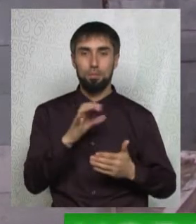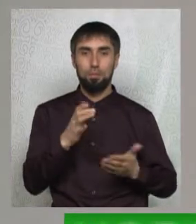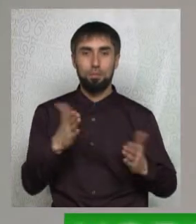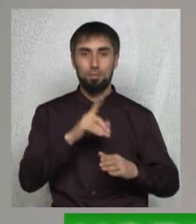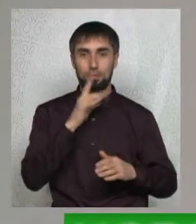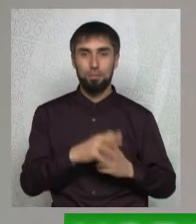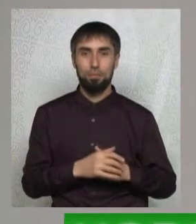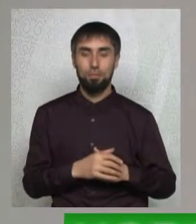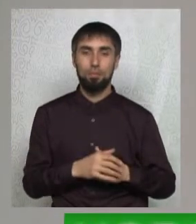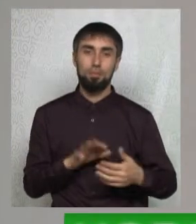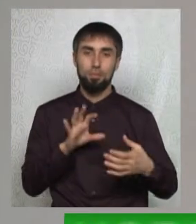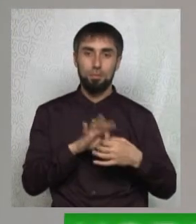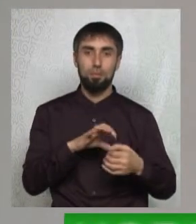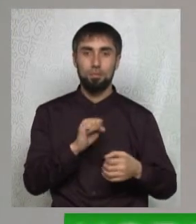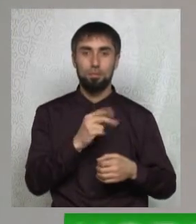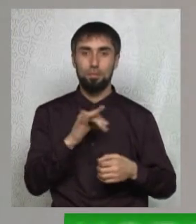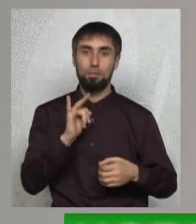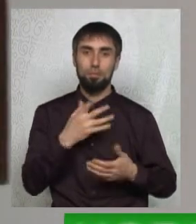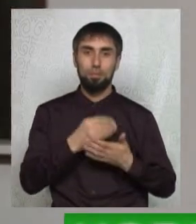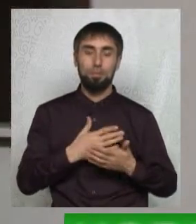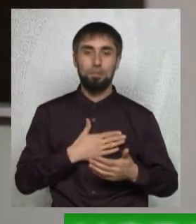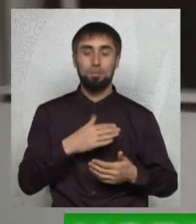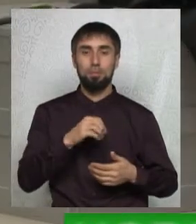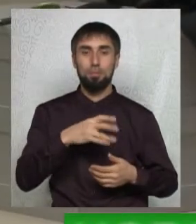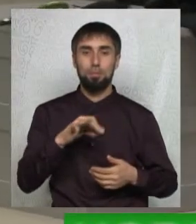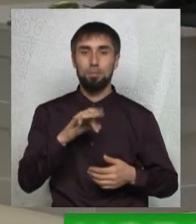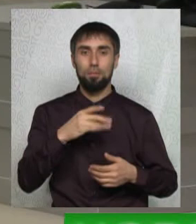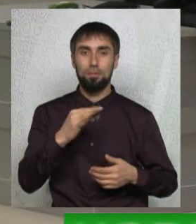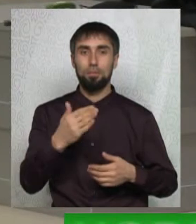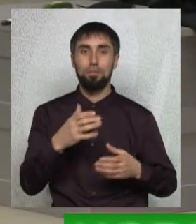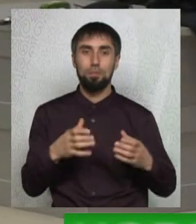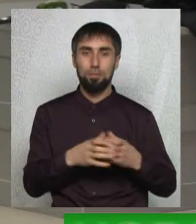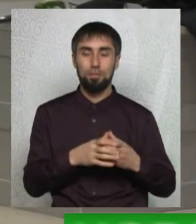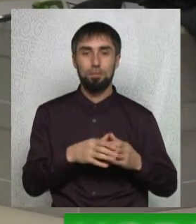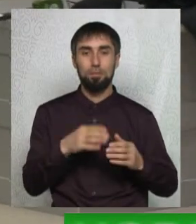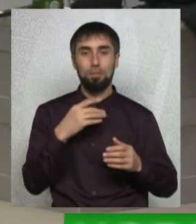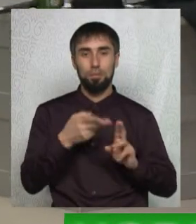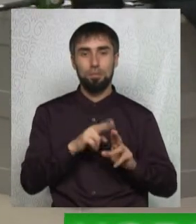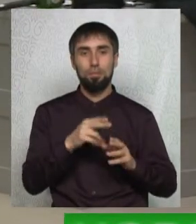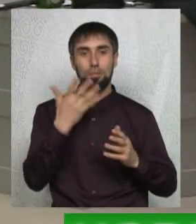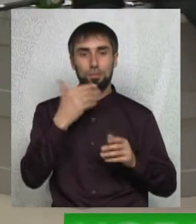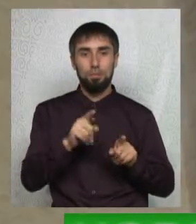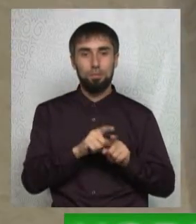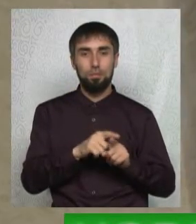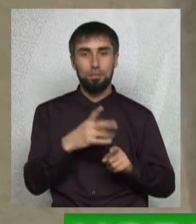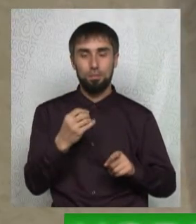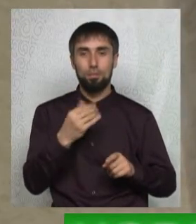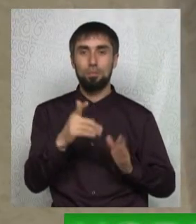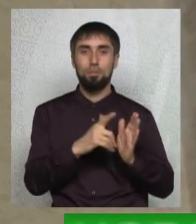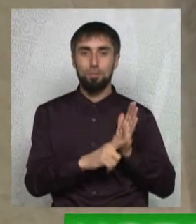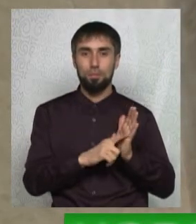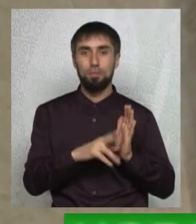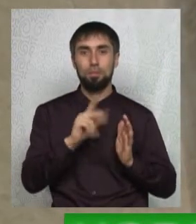останется. Присоединилась к акции наша телерадиокомпания. Цифры, конечно, не такие впечатляющие, как у школьников – около